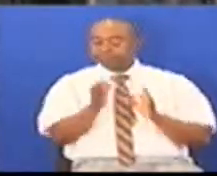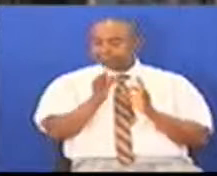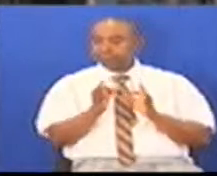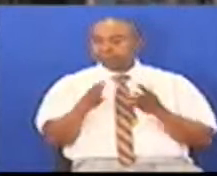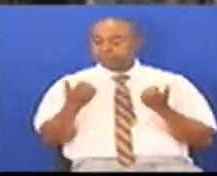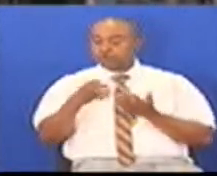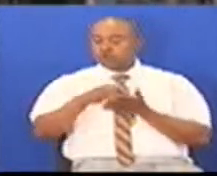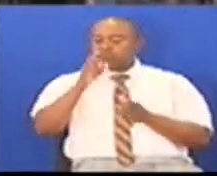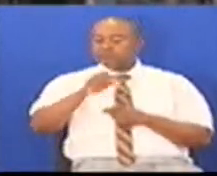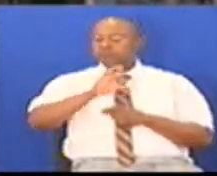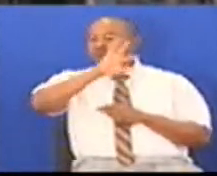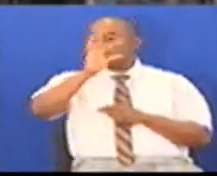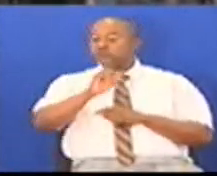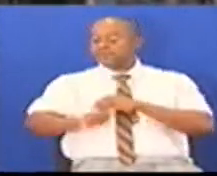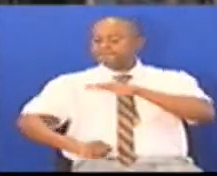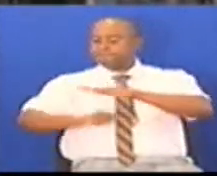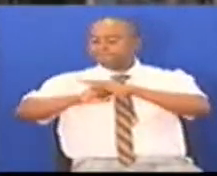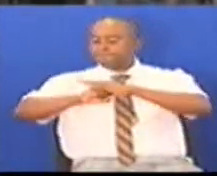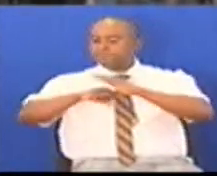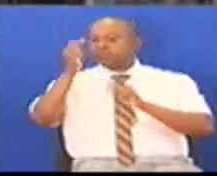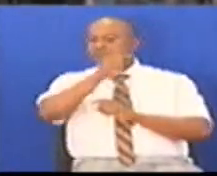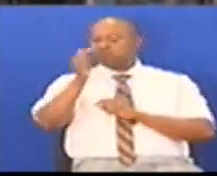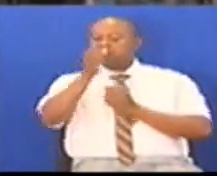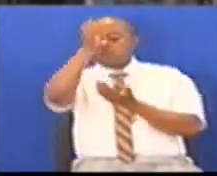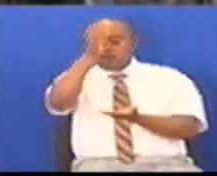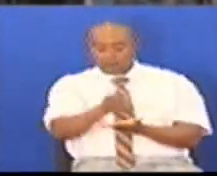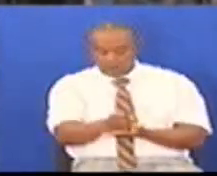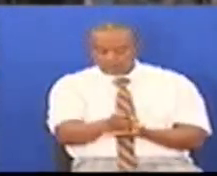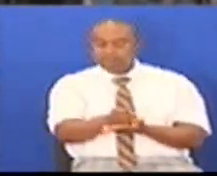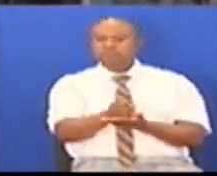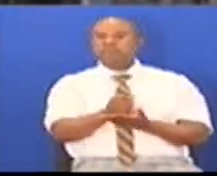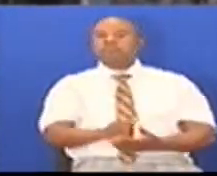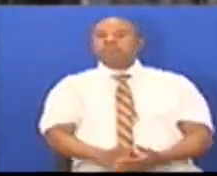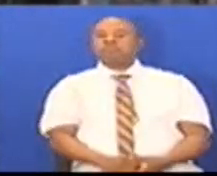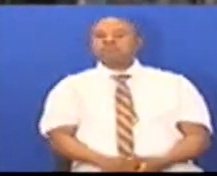kwa watu wote na ustawi wa nchi yetu. Amina.